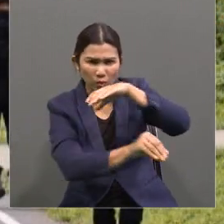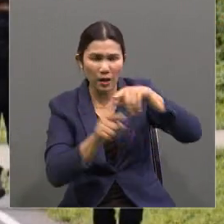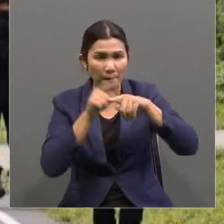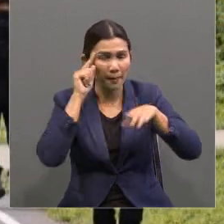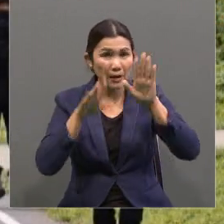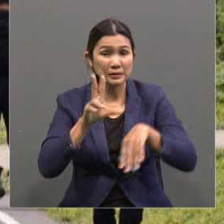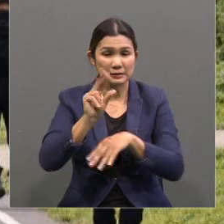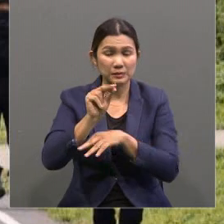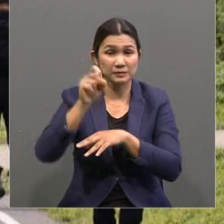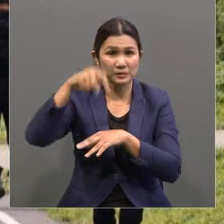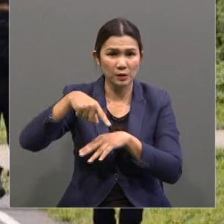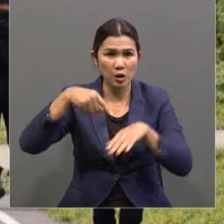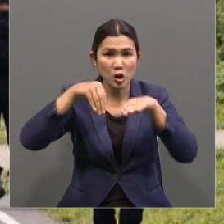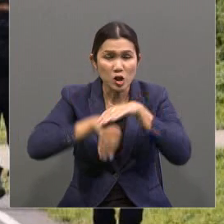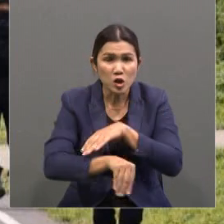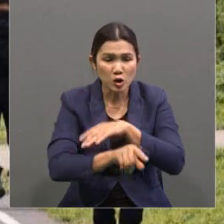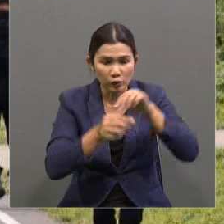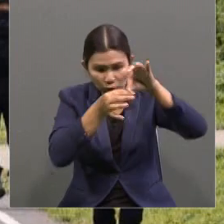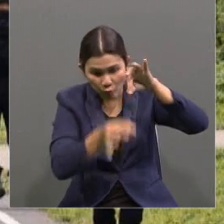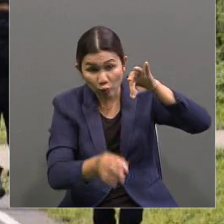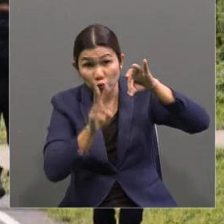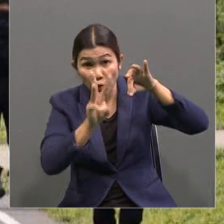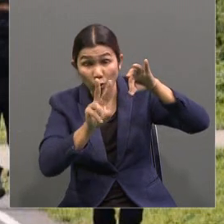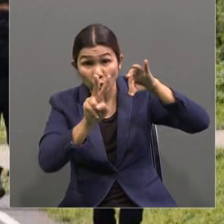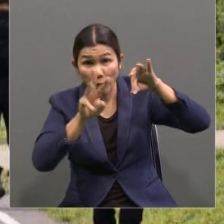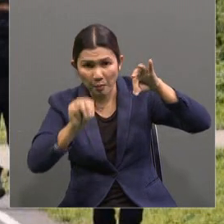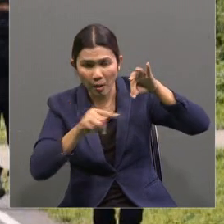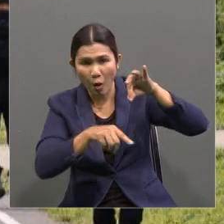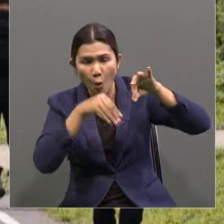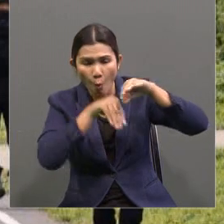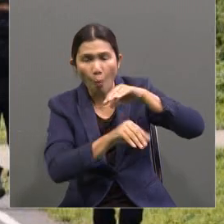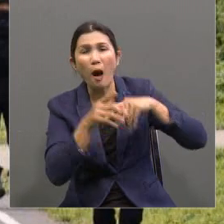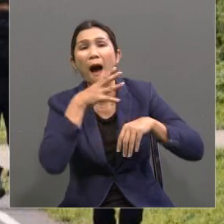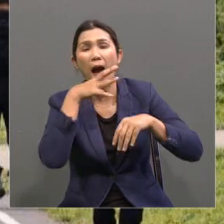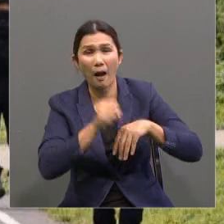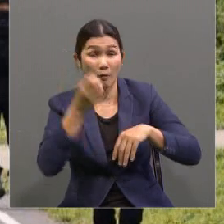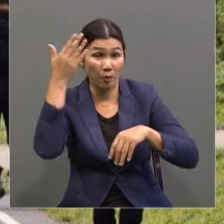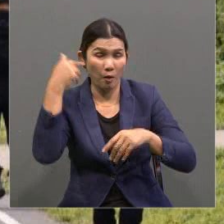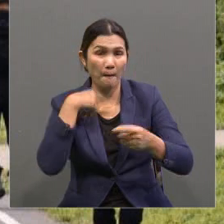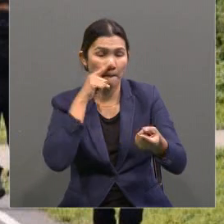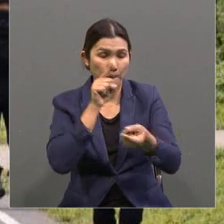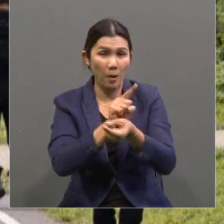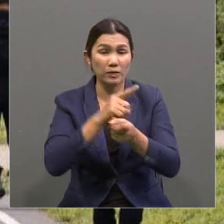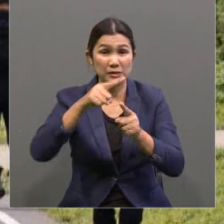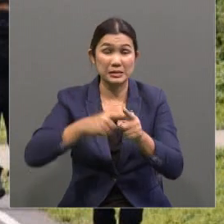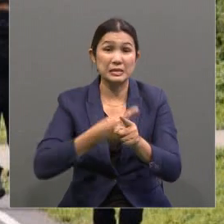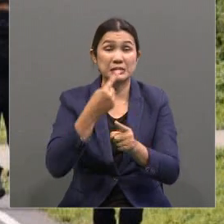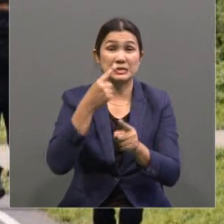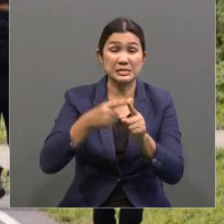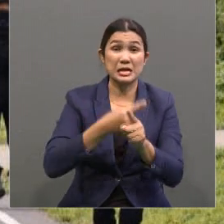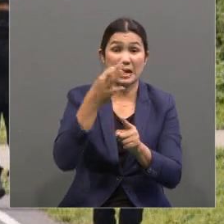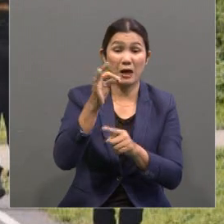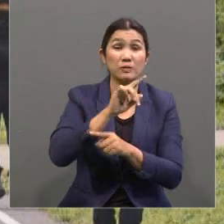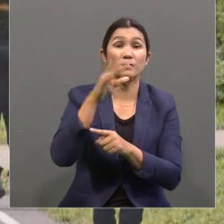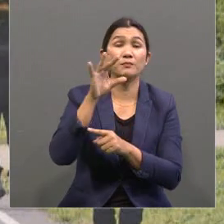30ซมแลก็ลึก 2มตโดยหลุมที่ตรวจพบเป็นหลุมเก่าที่มีการตรวจพบเมื่อวันที่ 3กันยายนที่ผ่านมาฝน